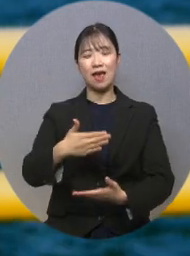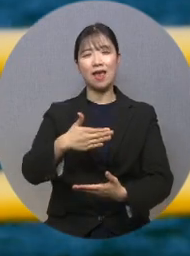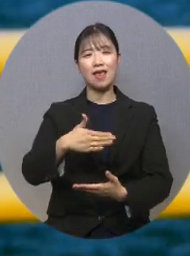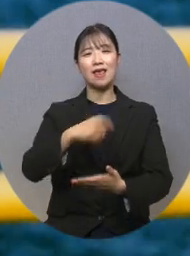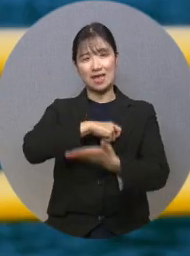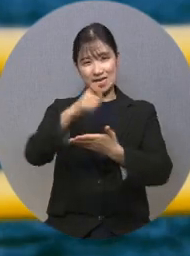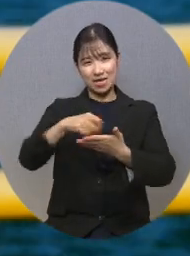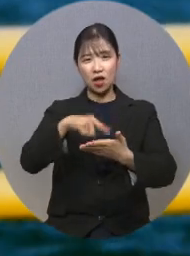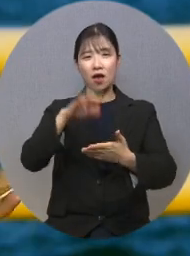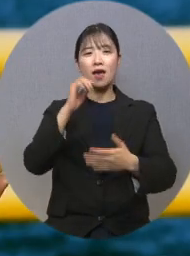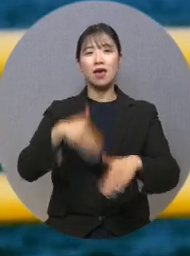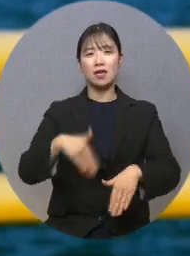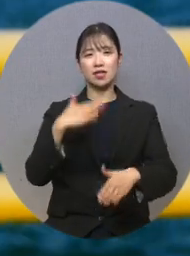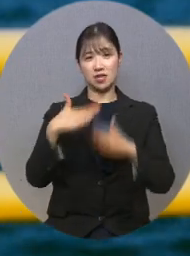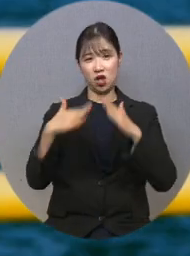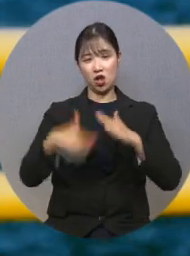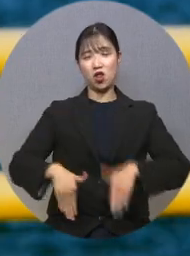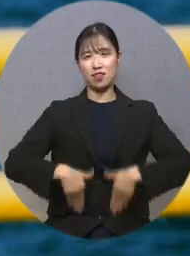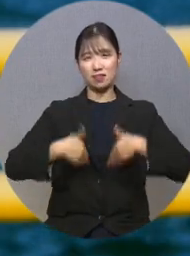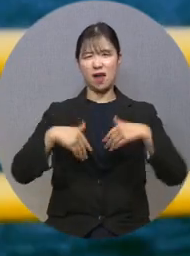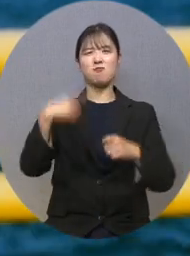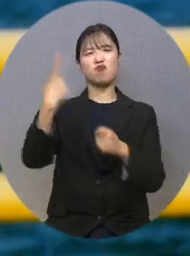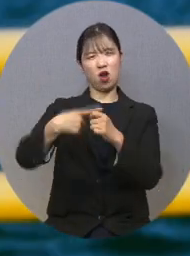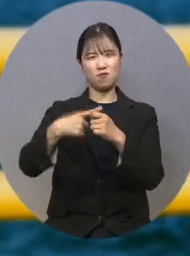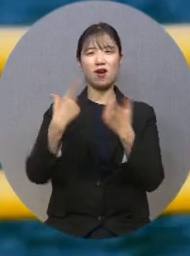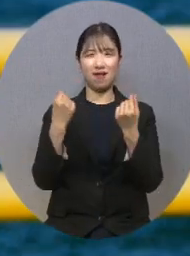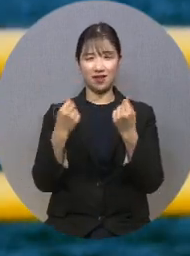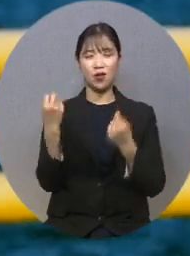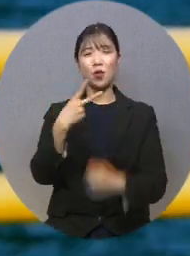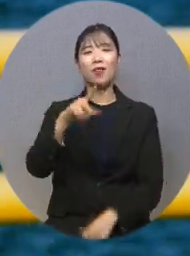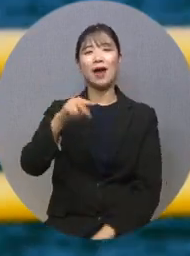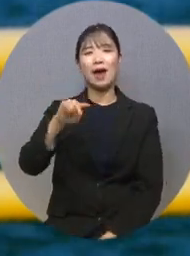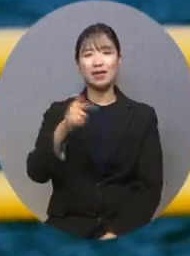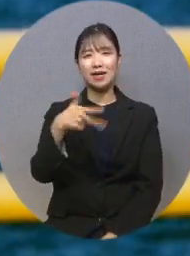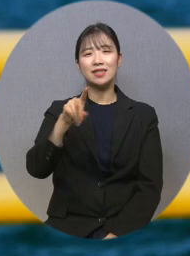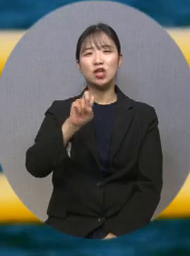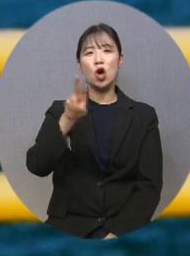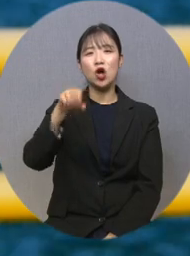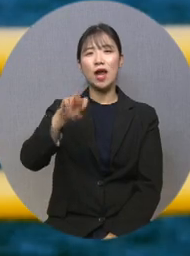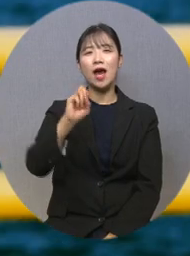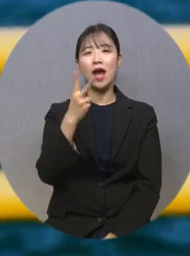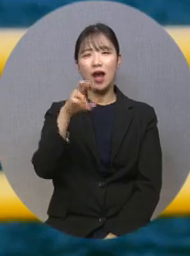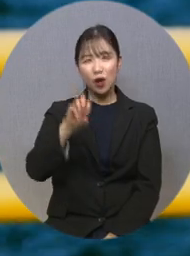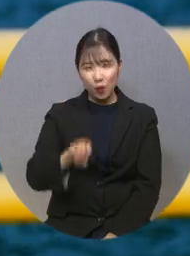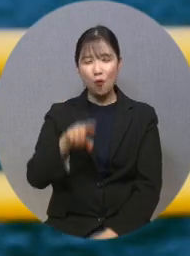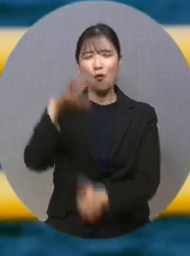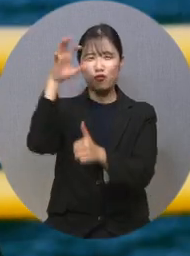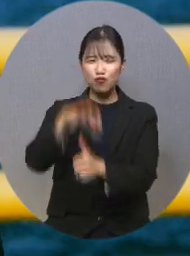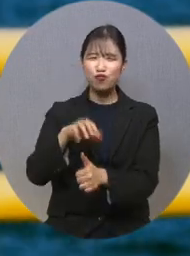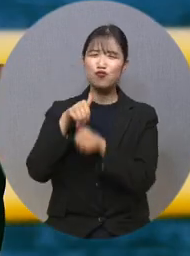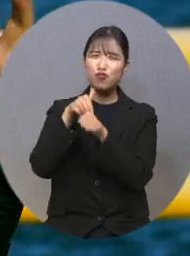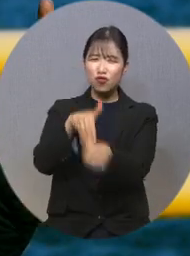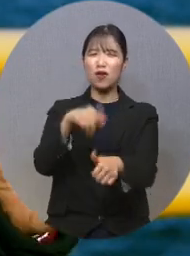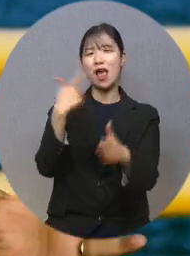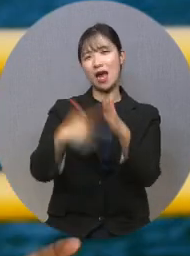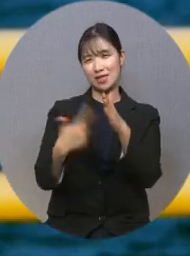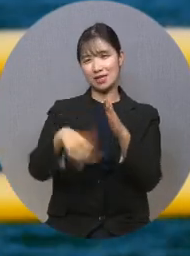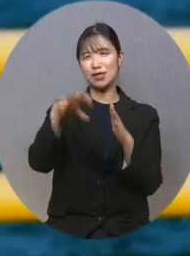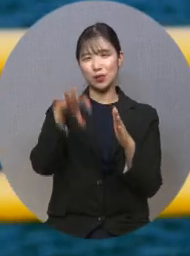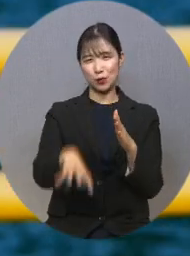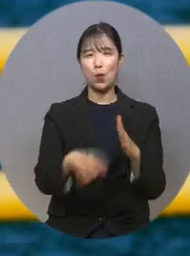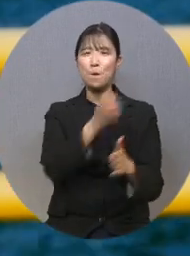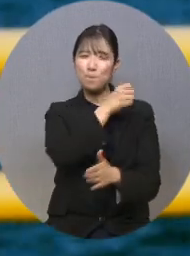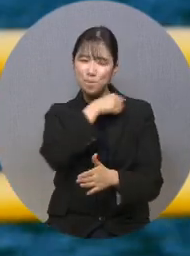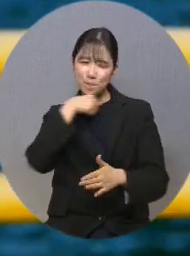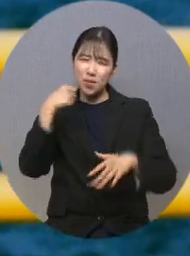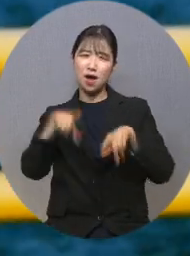소개를 했고 그리고 조선시대 다산 정약용 선생이 이곳 강진으로 유배와서도 맛난 음식을